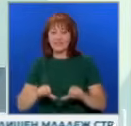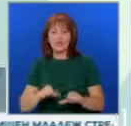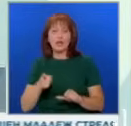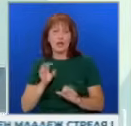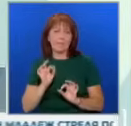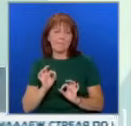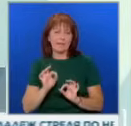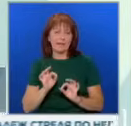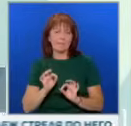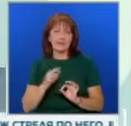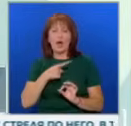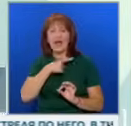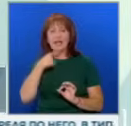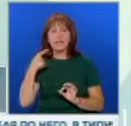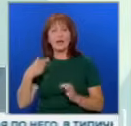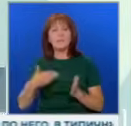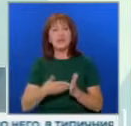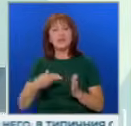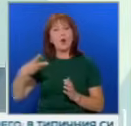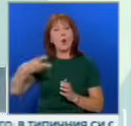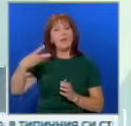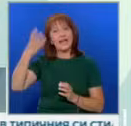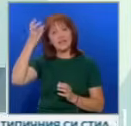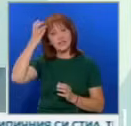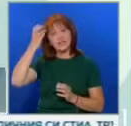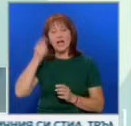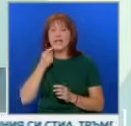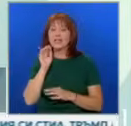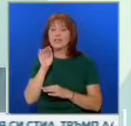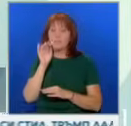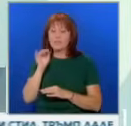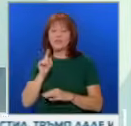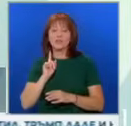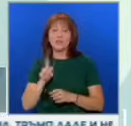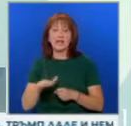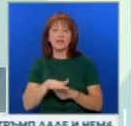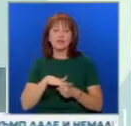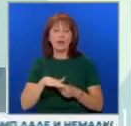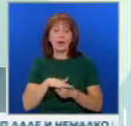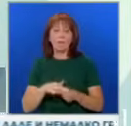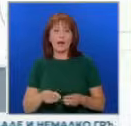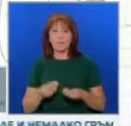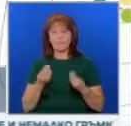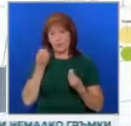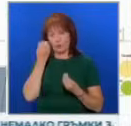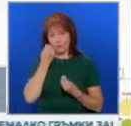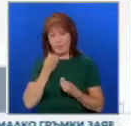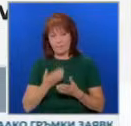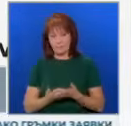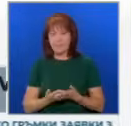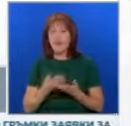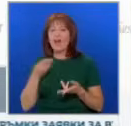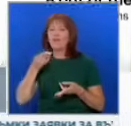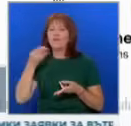пример за риск, причинен от трета страна. Трябва да направим така, че в бъдеще да се справяме по-добре при такава криза. CrowdStrike